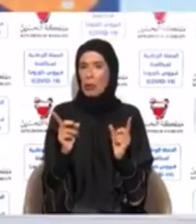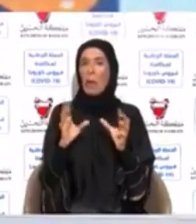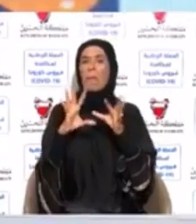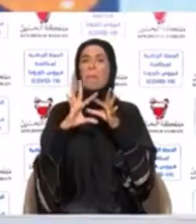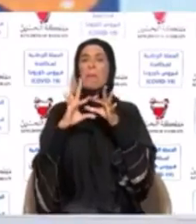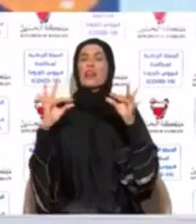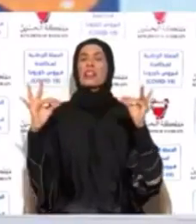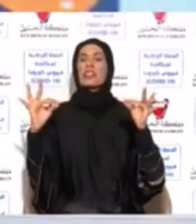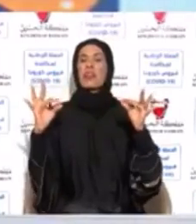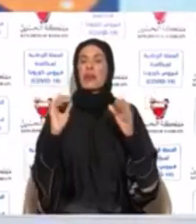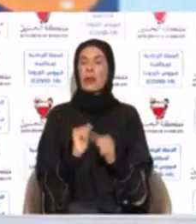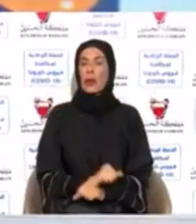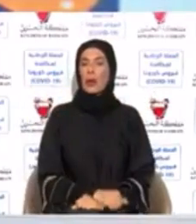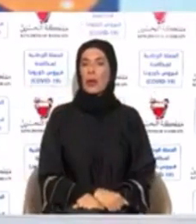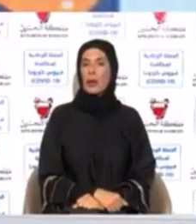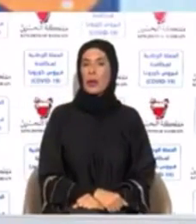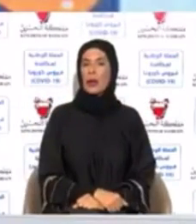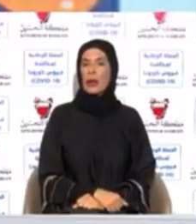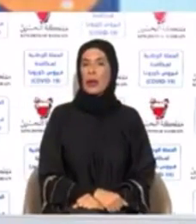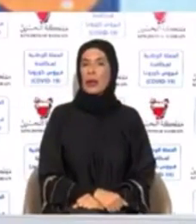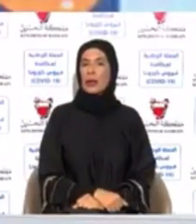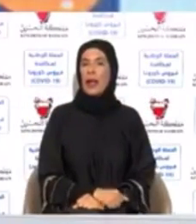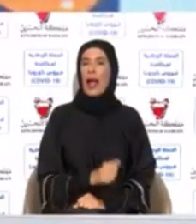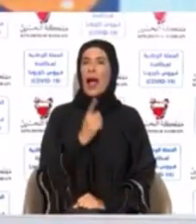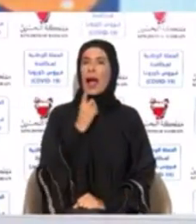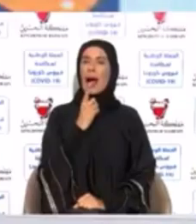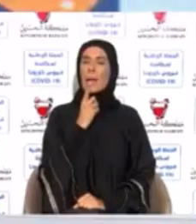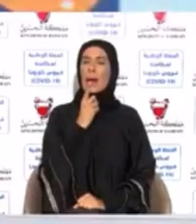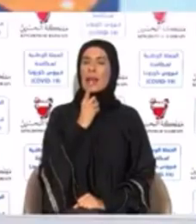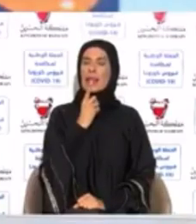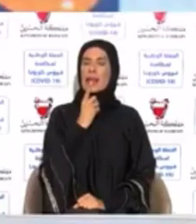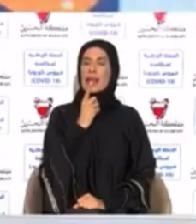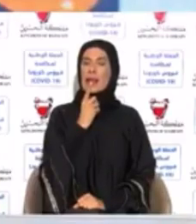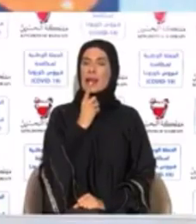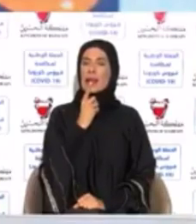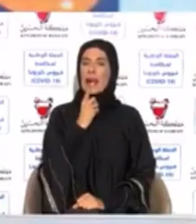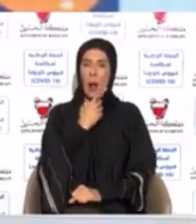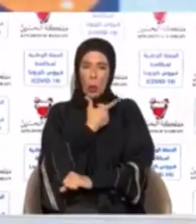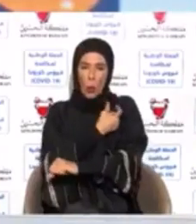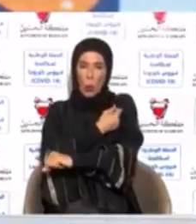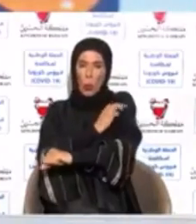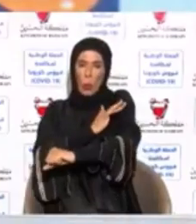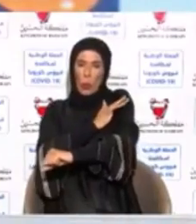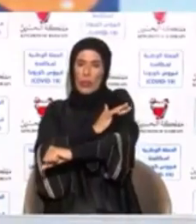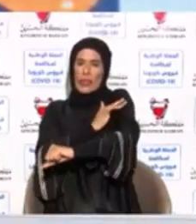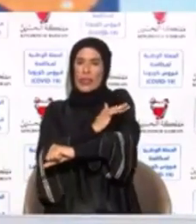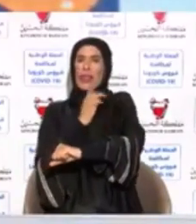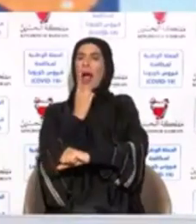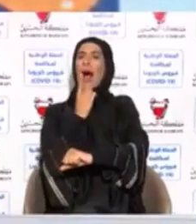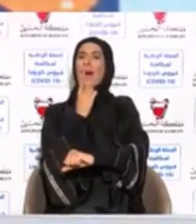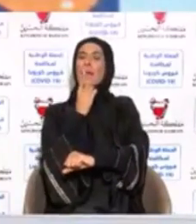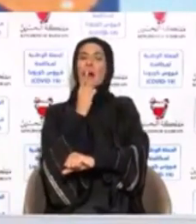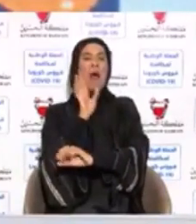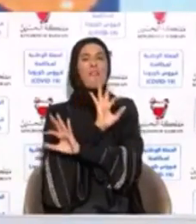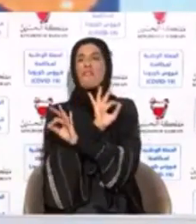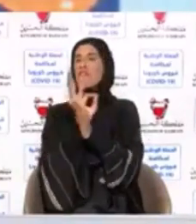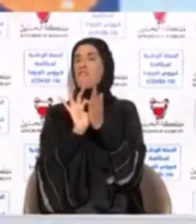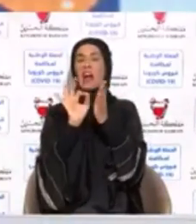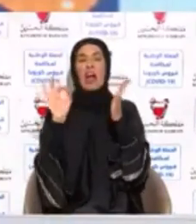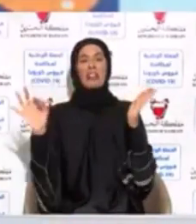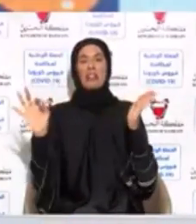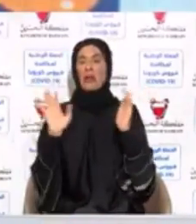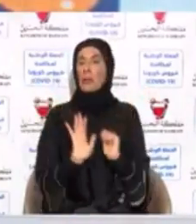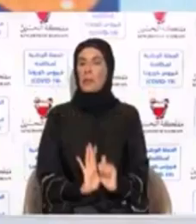جدا. أمثلتها يكون احمرار في منطقة الإبرة، وعادة هذا يروح خلال 24 ساعة. والحمد